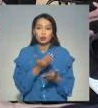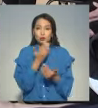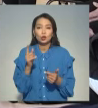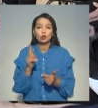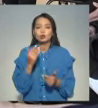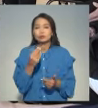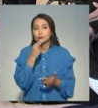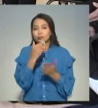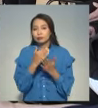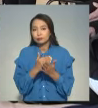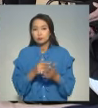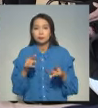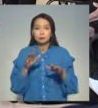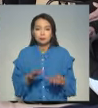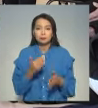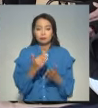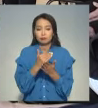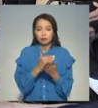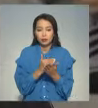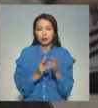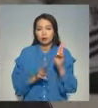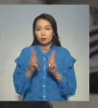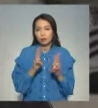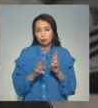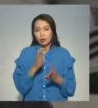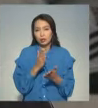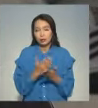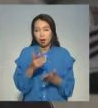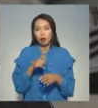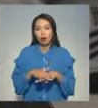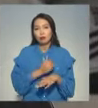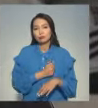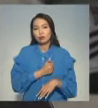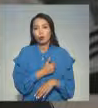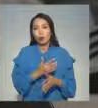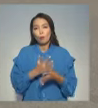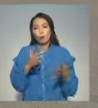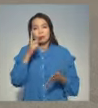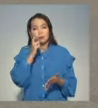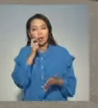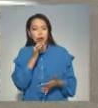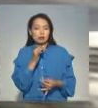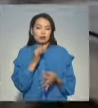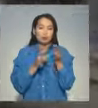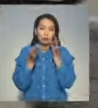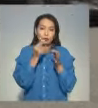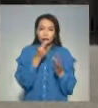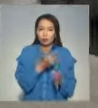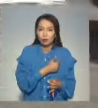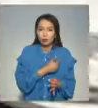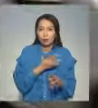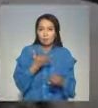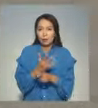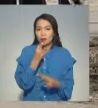касается рациона, в учреждении он составлен по регламенту, а бунтари желают больше сахара и фруктов. К слову, пятиразовый питание одного